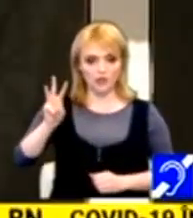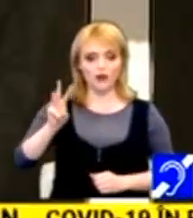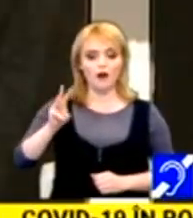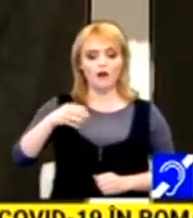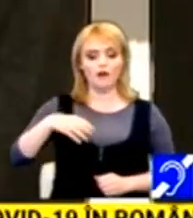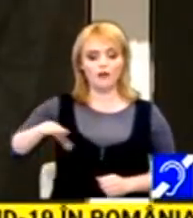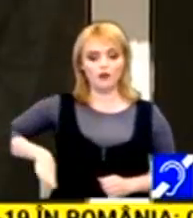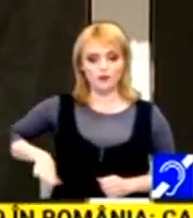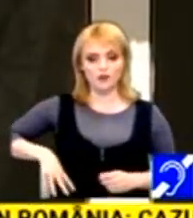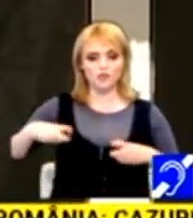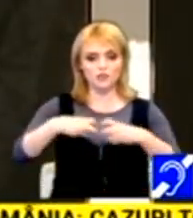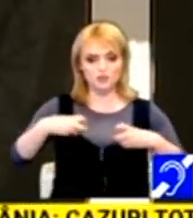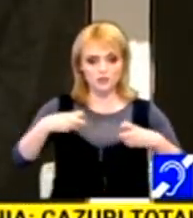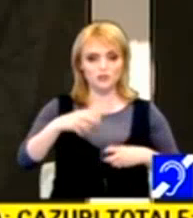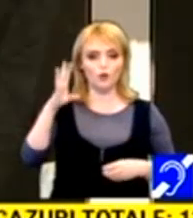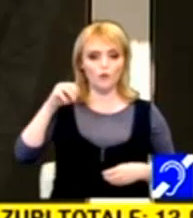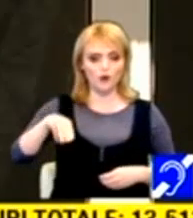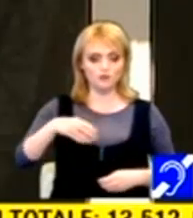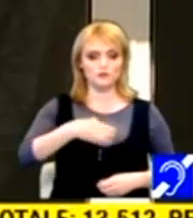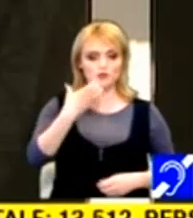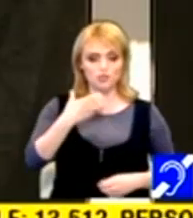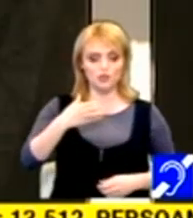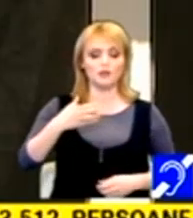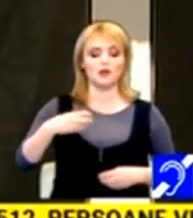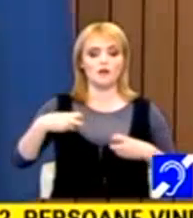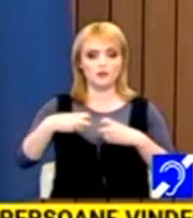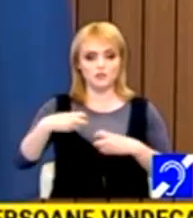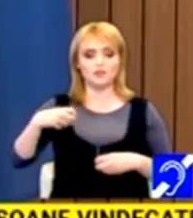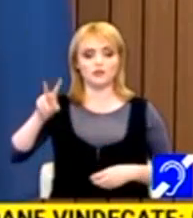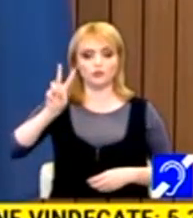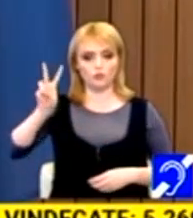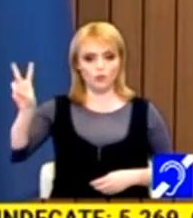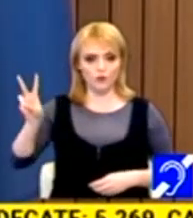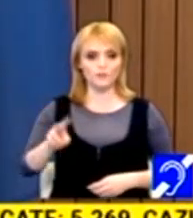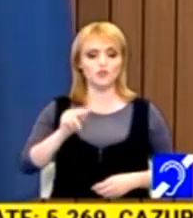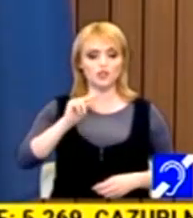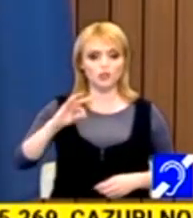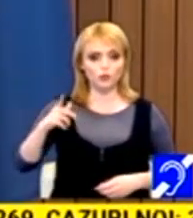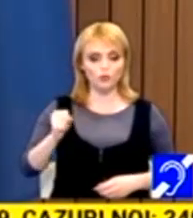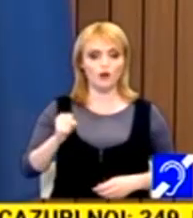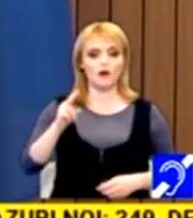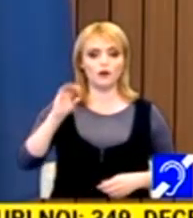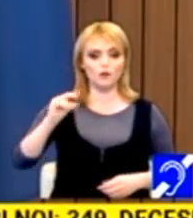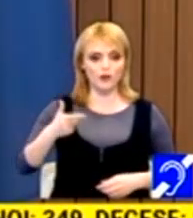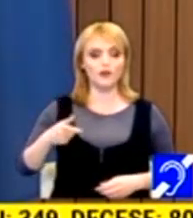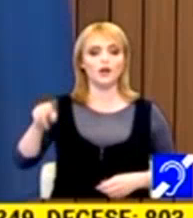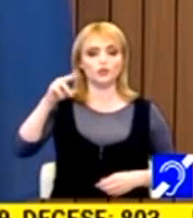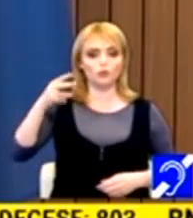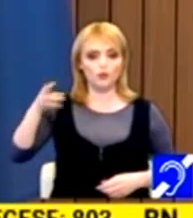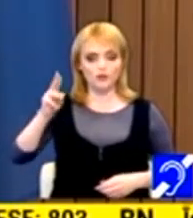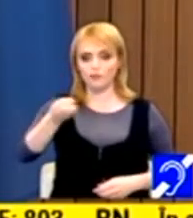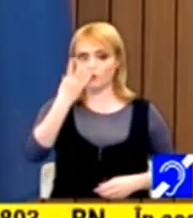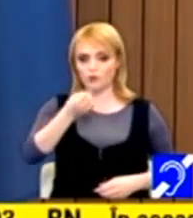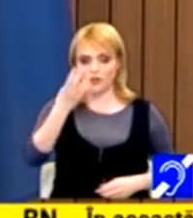Călăraș, Comrat, Rezina, Strășeni 2 cazuri, Anenii Noi, Căușeni, Ceadărlunga, Criuleni, Drochia,